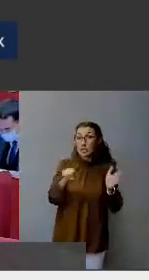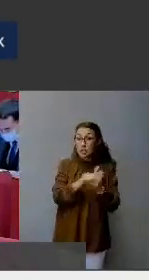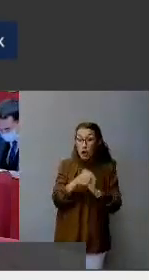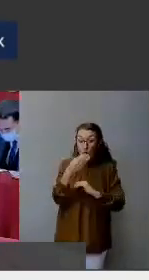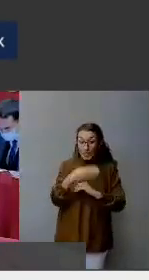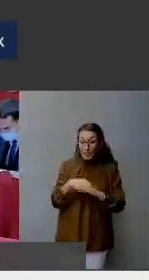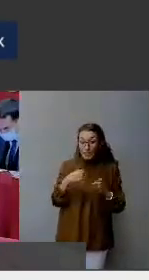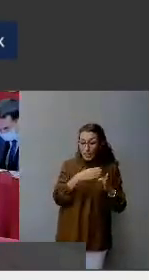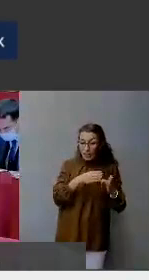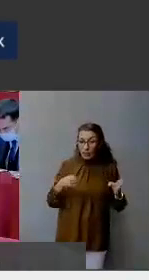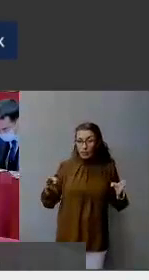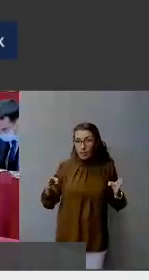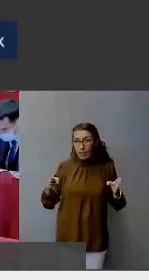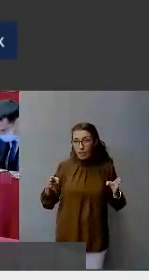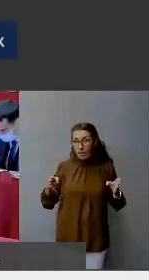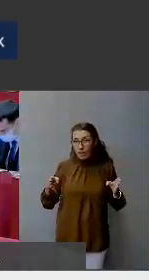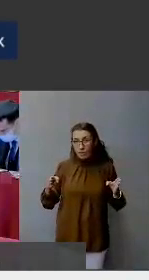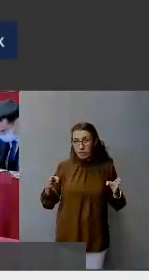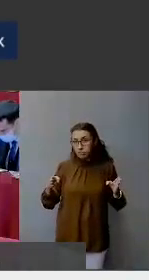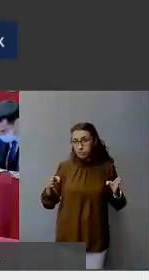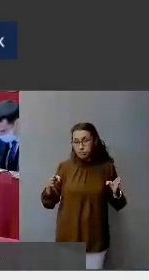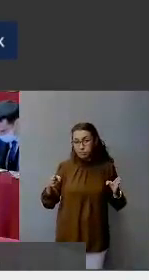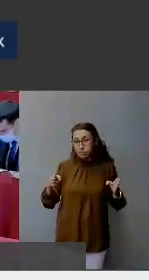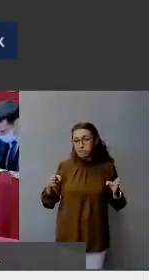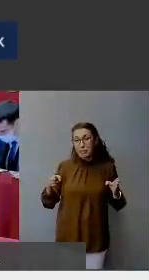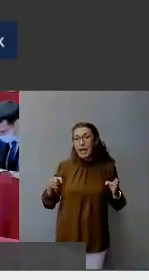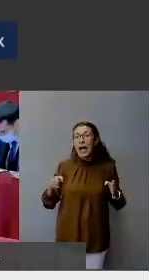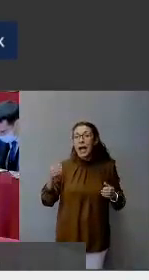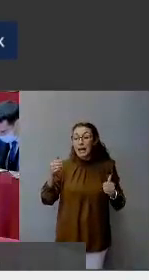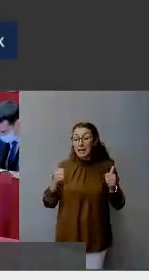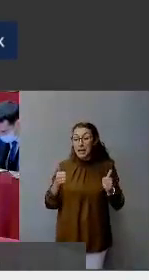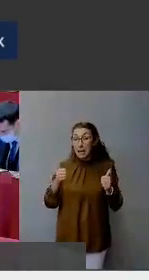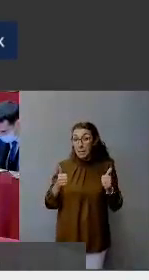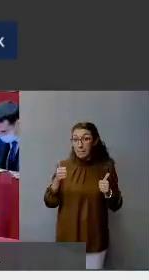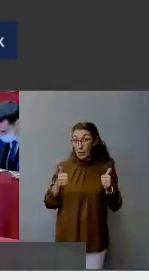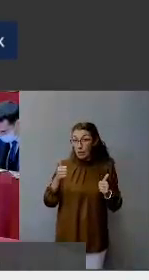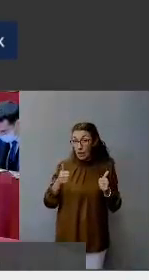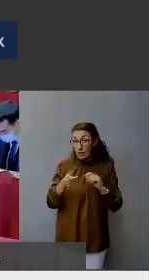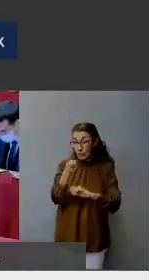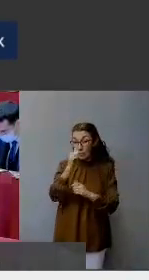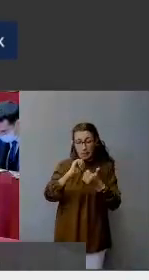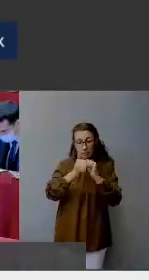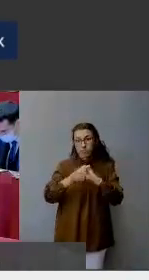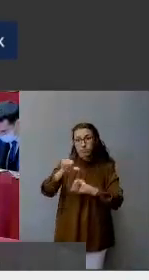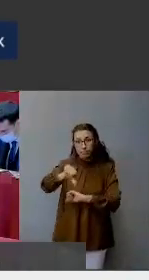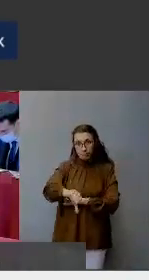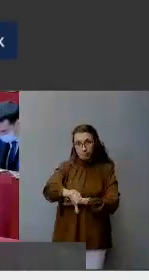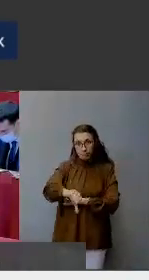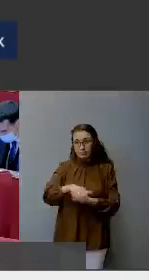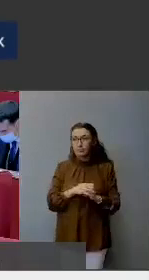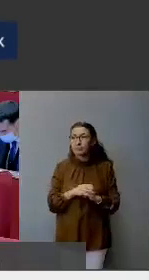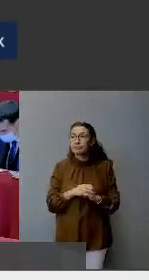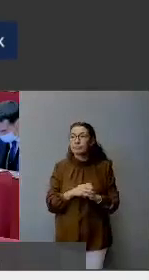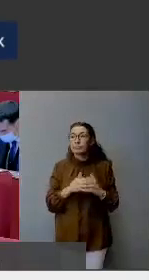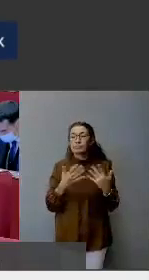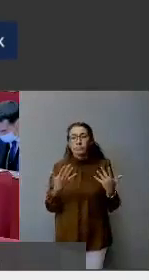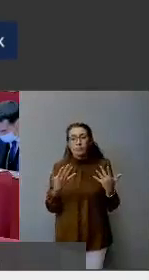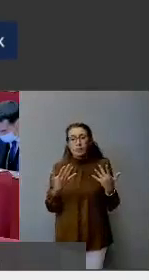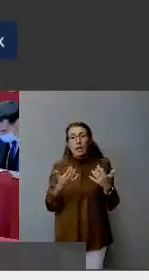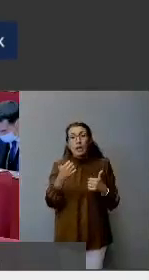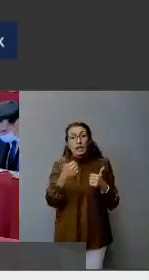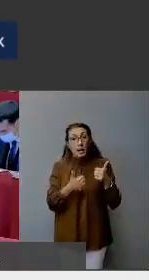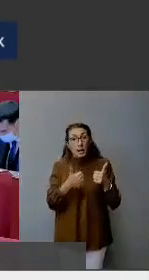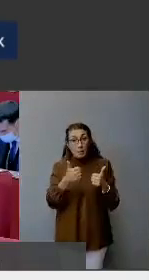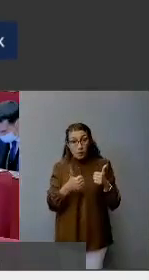si era perso la una tappa del campionato nazionale di pesca sportiva tale campionato non si poteva